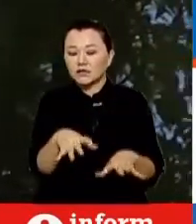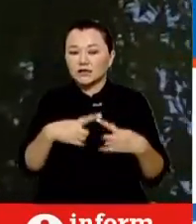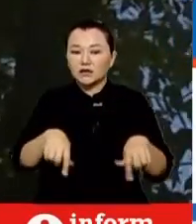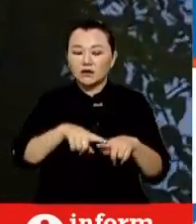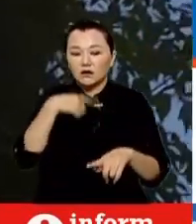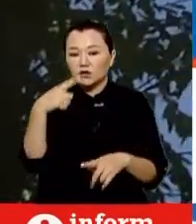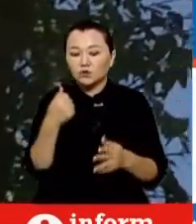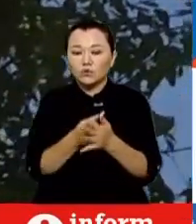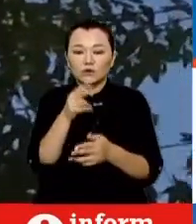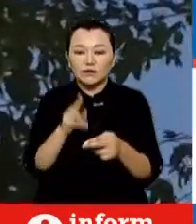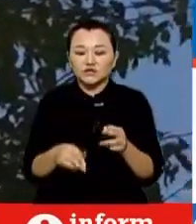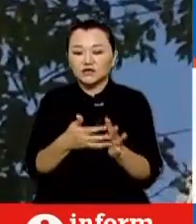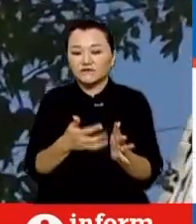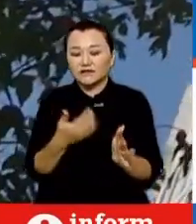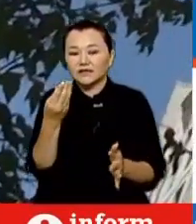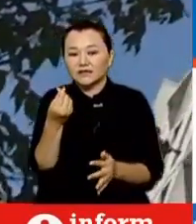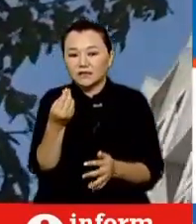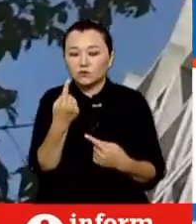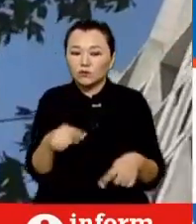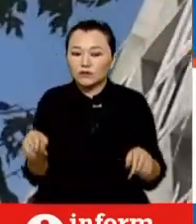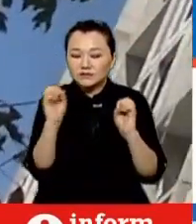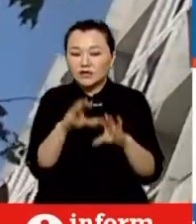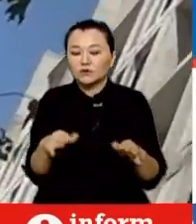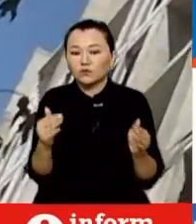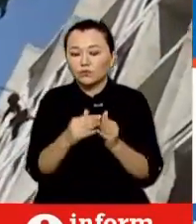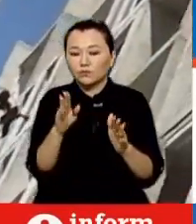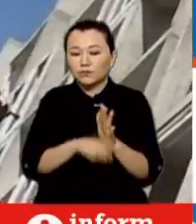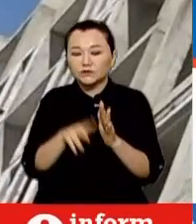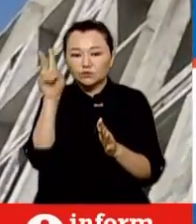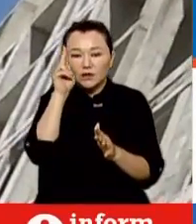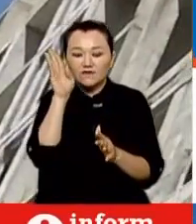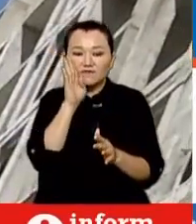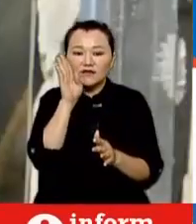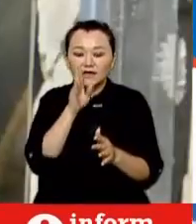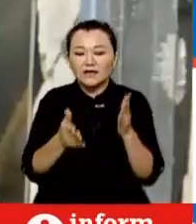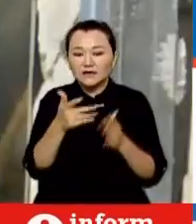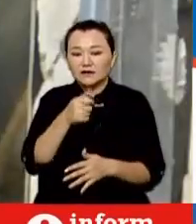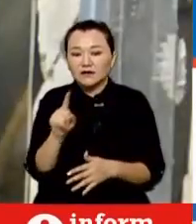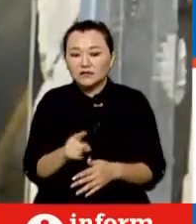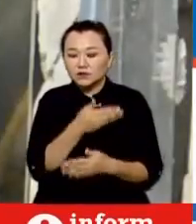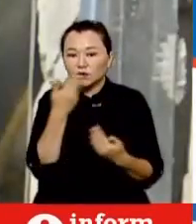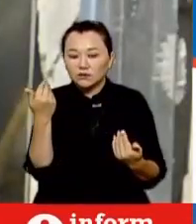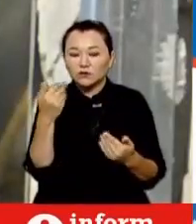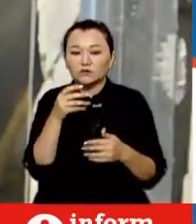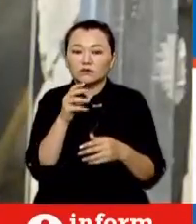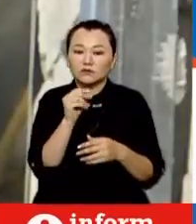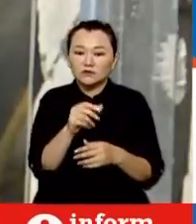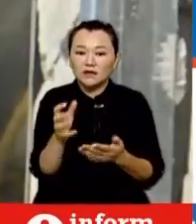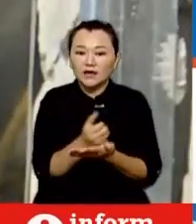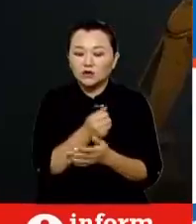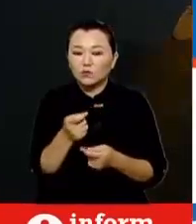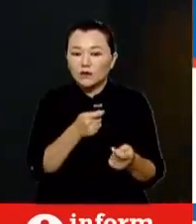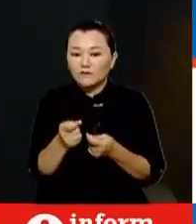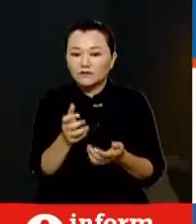говоря, мол, достроить не хватает средств. Другие сдают дома без канализации, водоснабжения или газа. И дольщики не могут найти на них